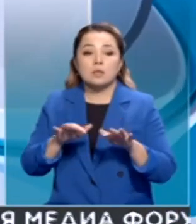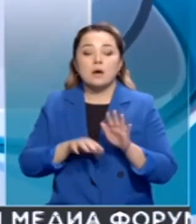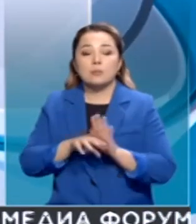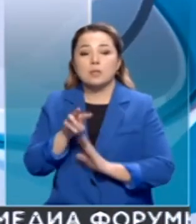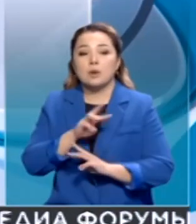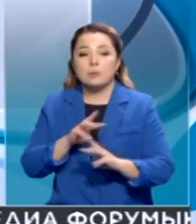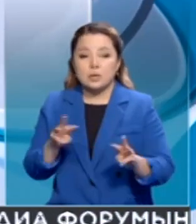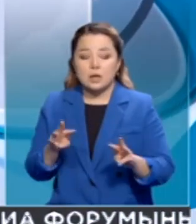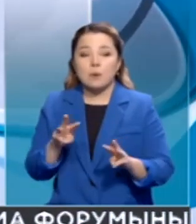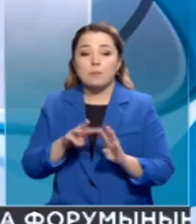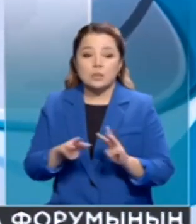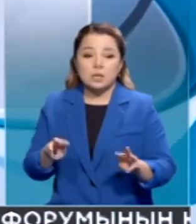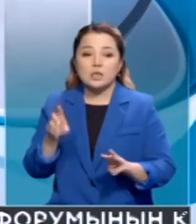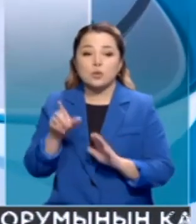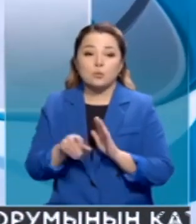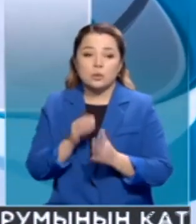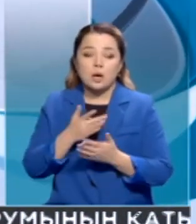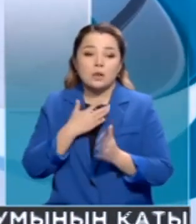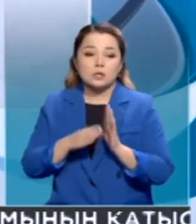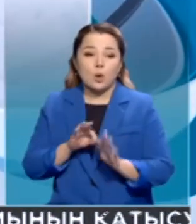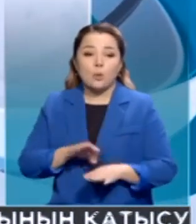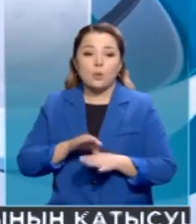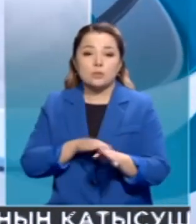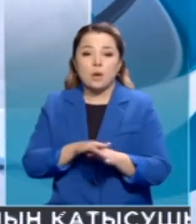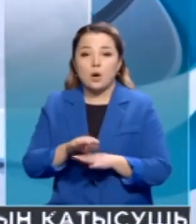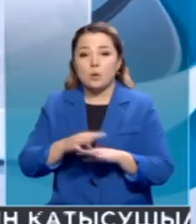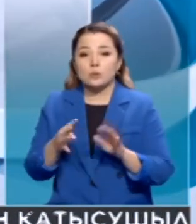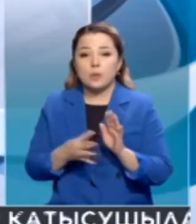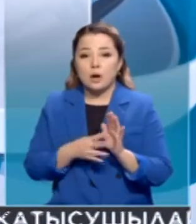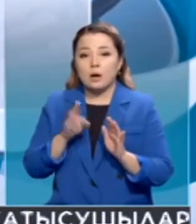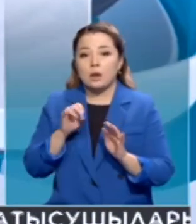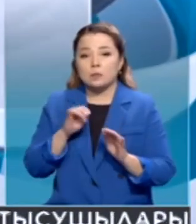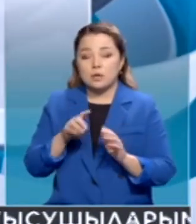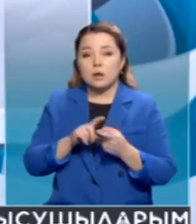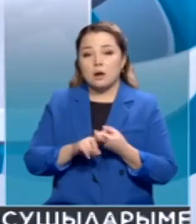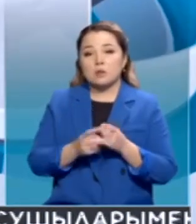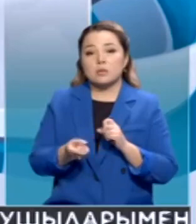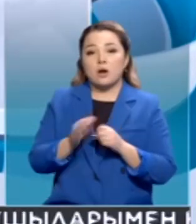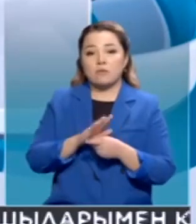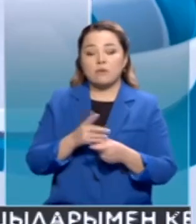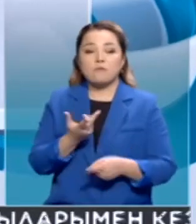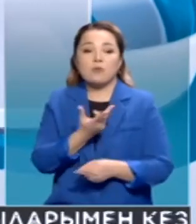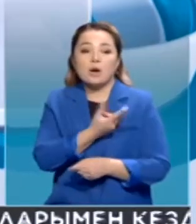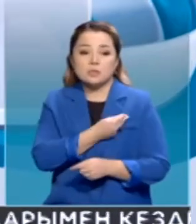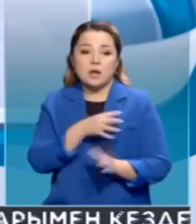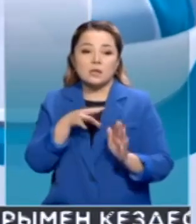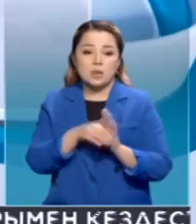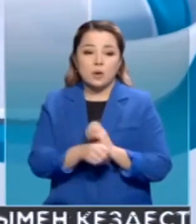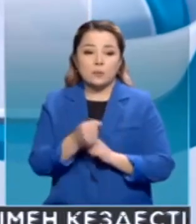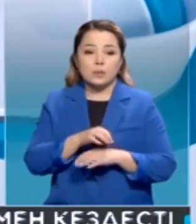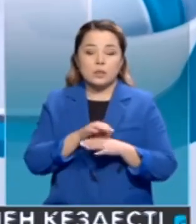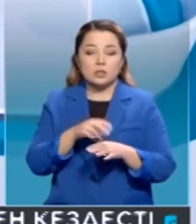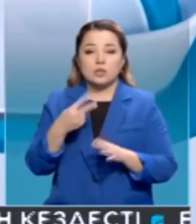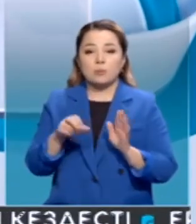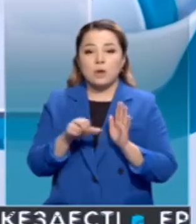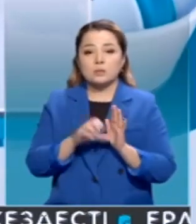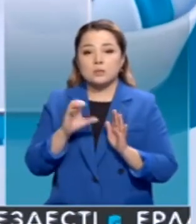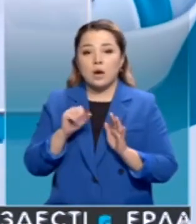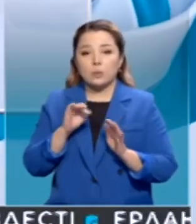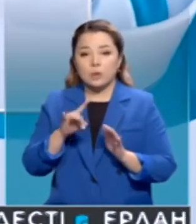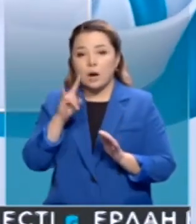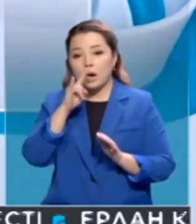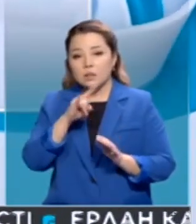мәжілісімен мәслихат депутаттарын сайлау өтті. 19 қаңтарда коронавирусқа қарсы вакциналау паспорты енгізілді. 26